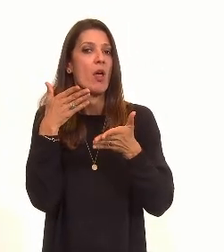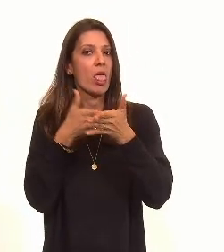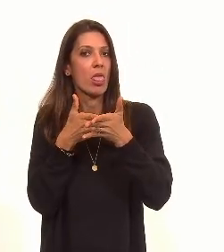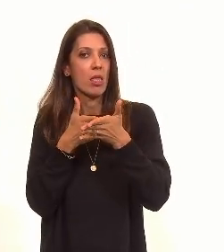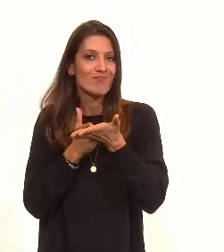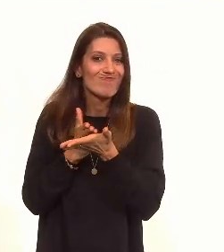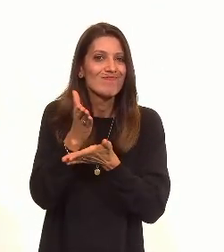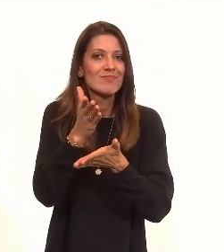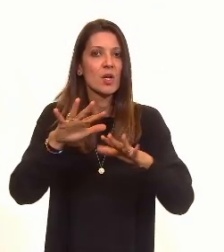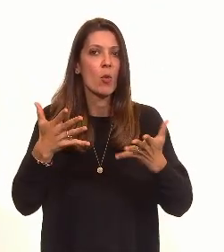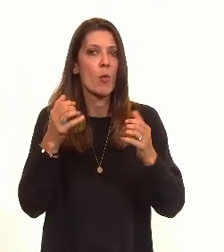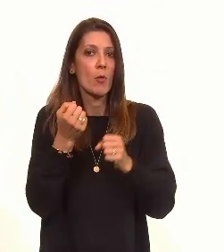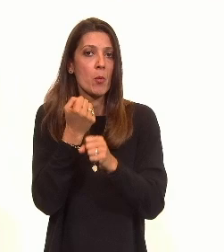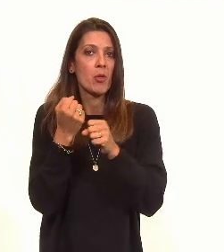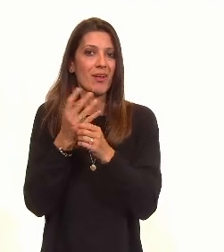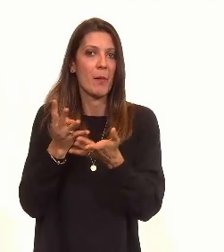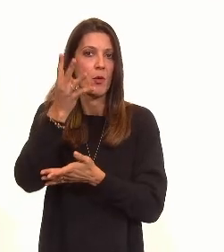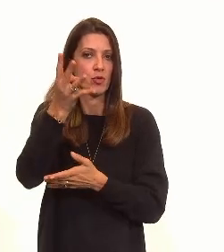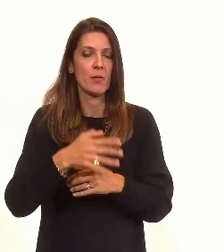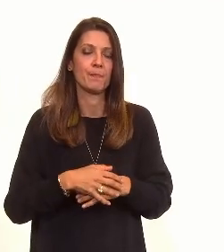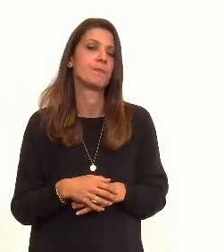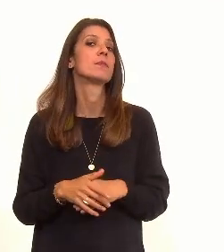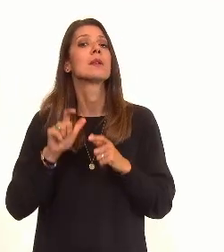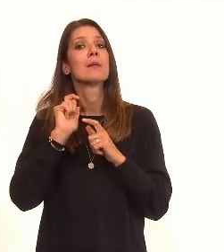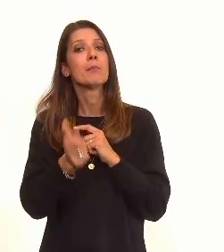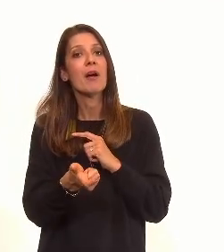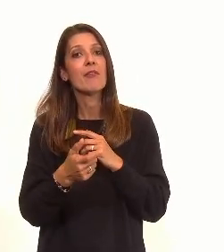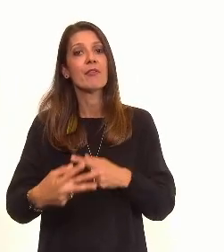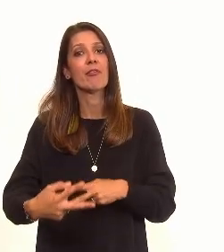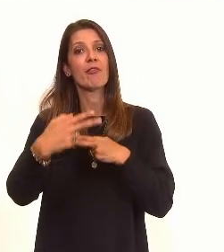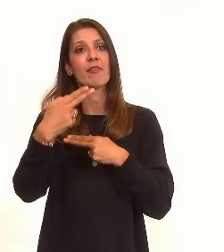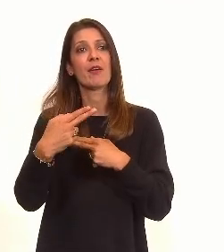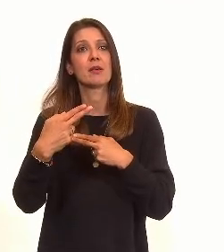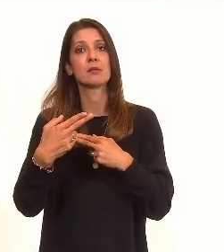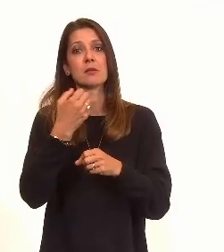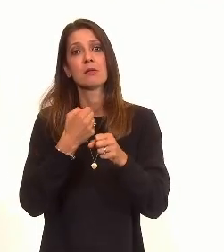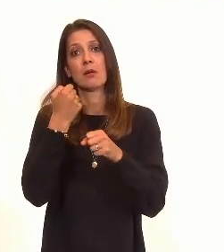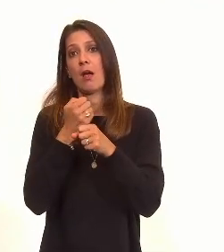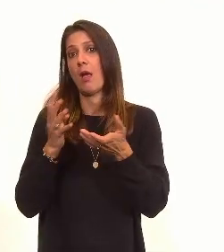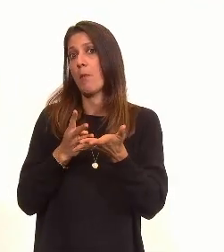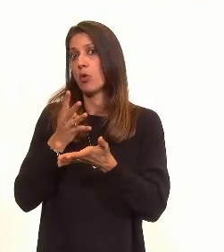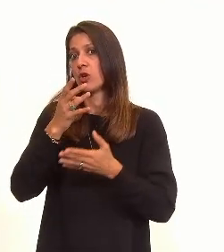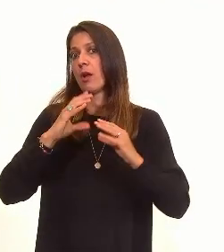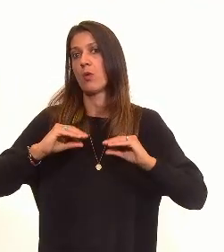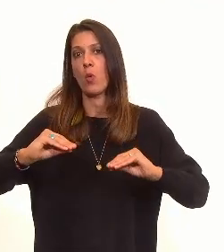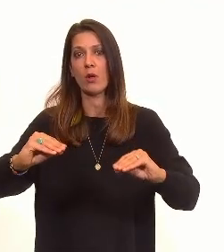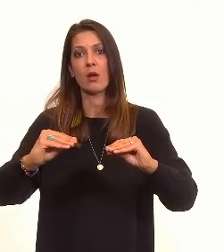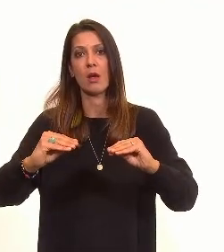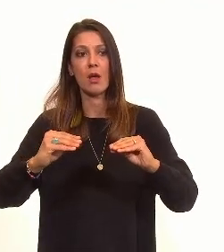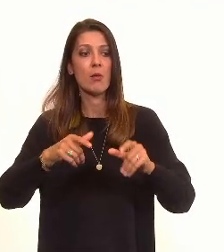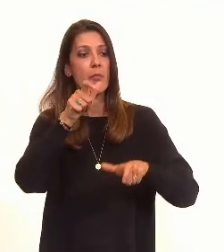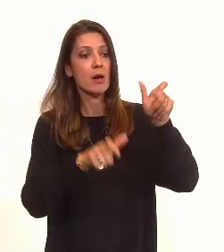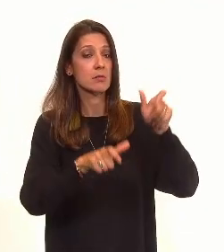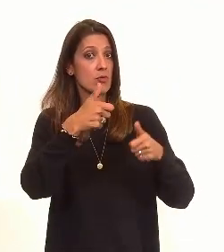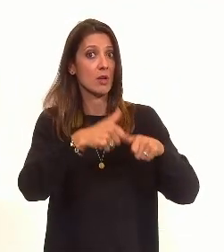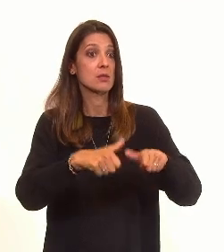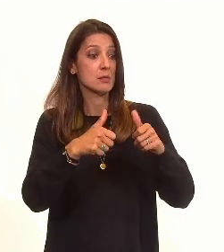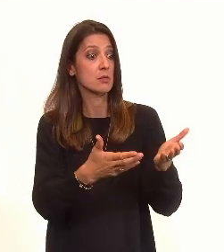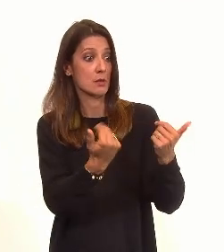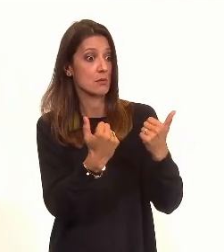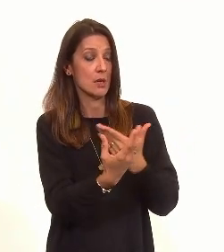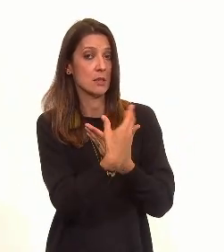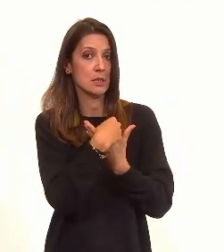sociologues, des designers sociaux qui sont venus dans nos établissements recueillir la parole des usagers, toutes les personnes qui peuvent intervenir et graviter